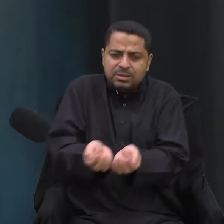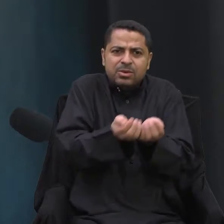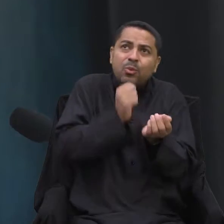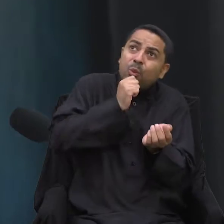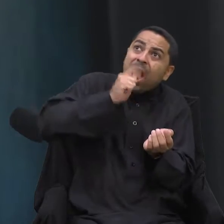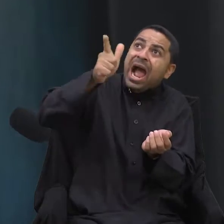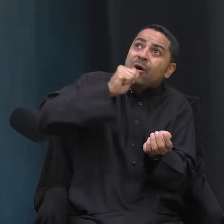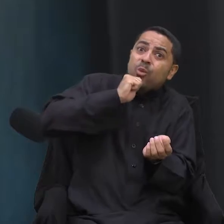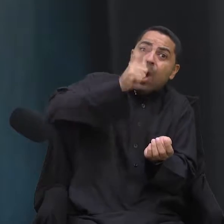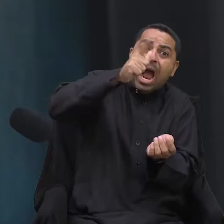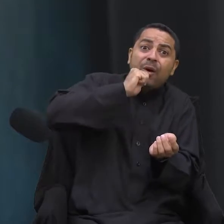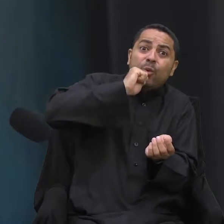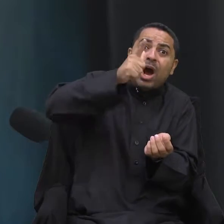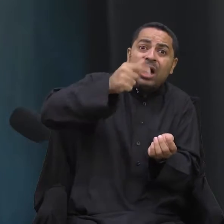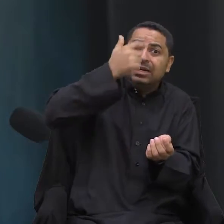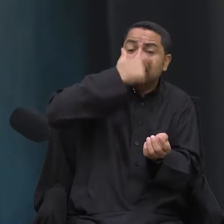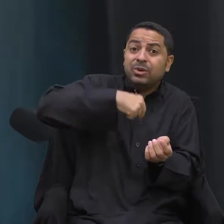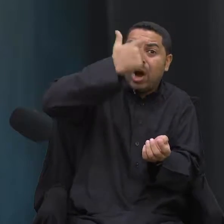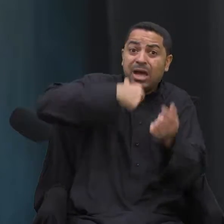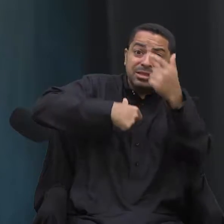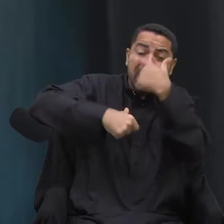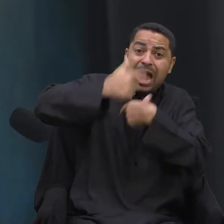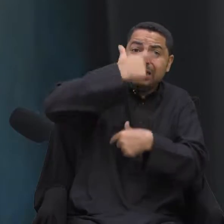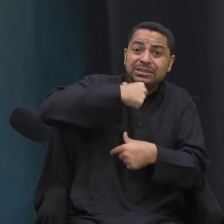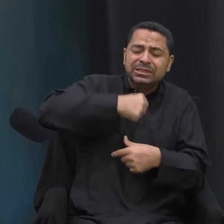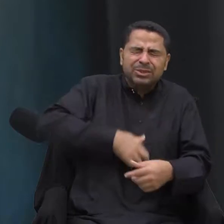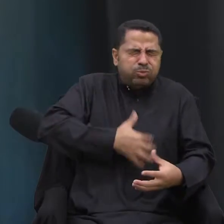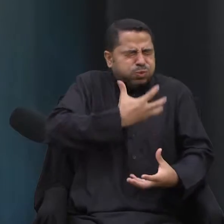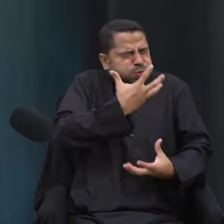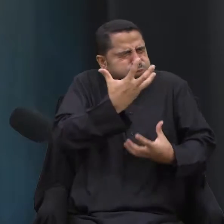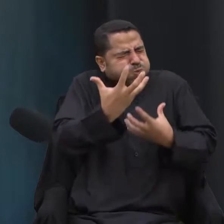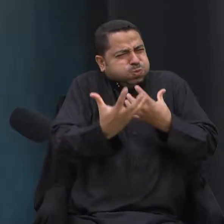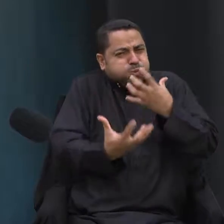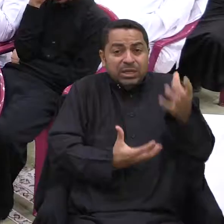يهدأ والدمع مراق، يتلظى